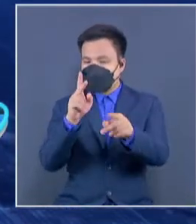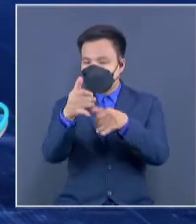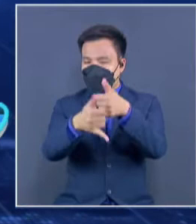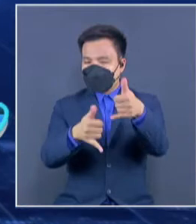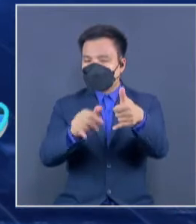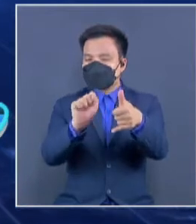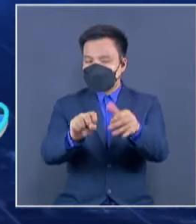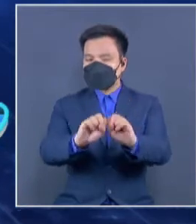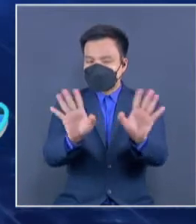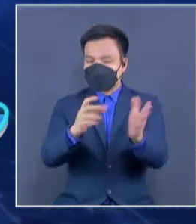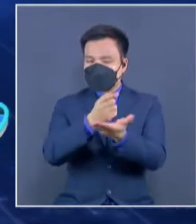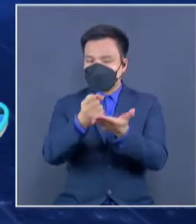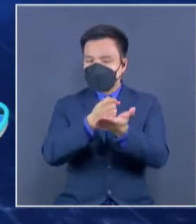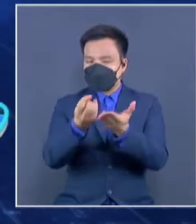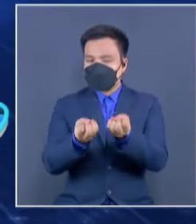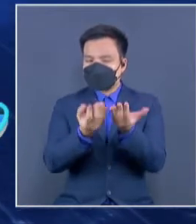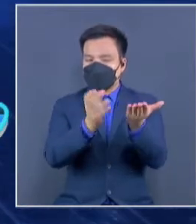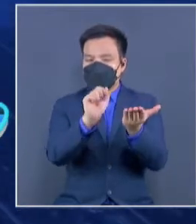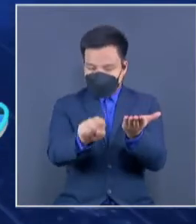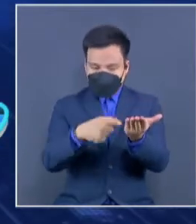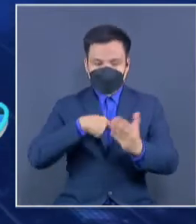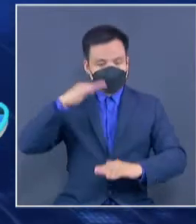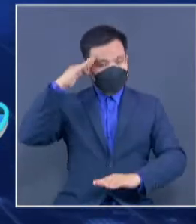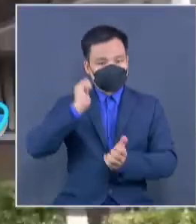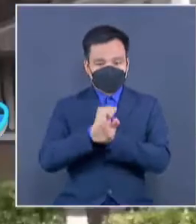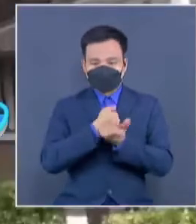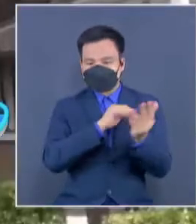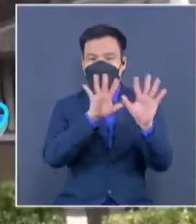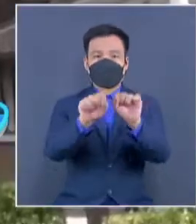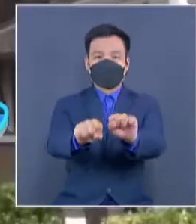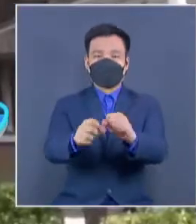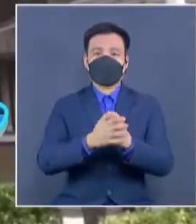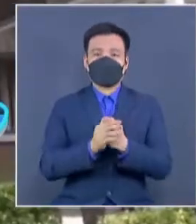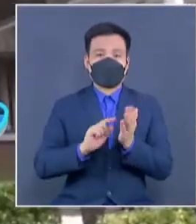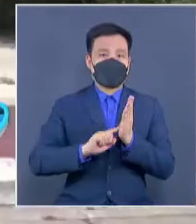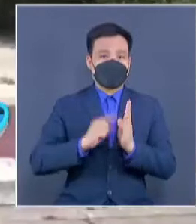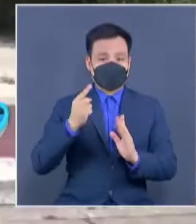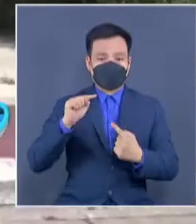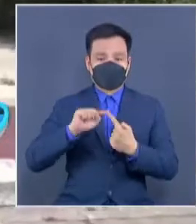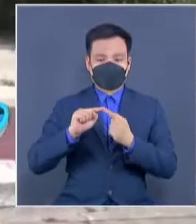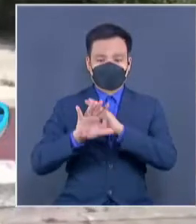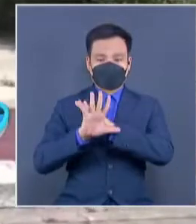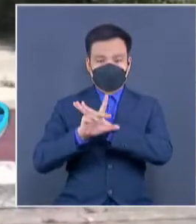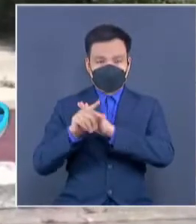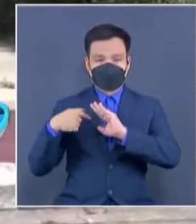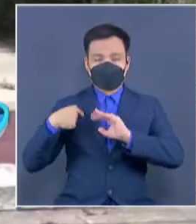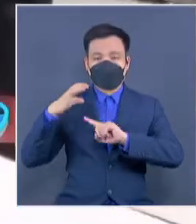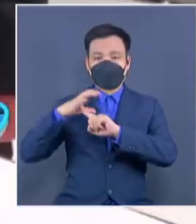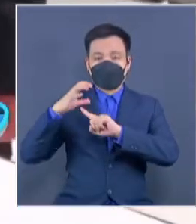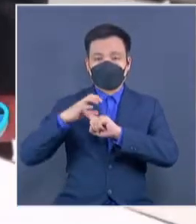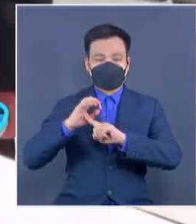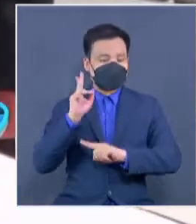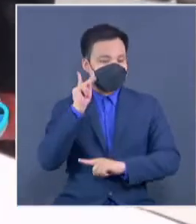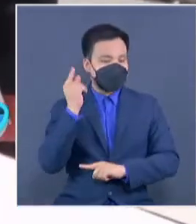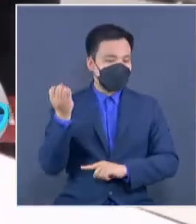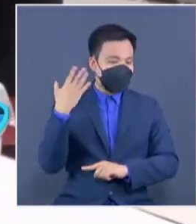กุมเหตุการณ์นี้สืบเนื่องมาจากชุดสืบสวนสอบสวนของสภ.เมืองพัทยานะครับได้รับแจ้งจากสายข่าวว่